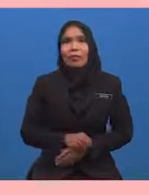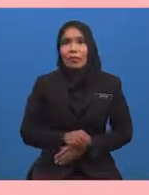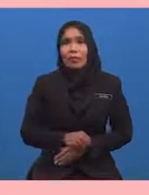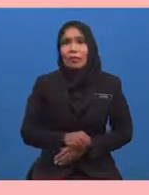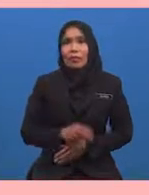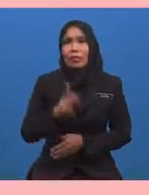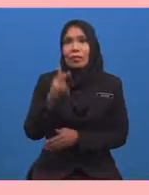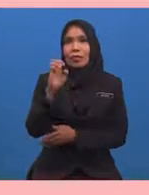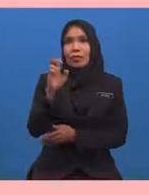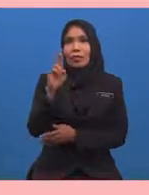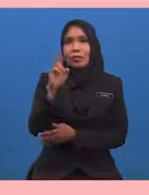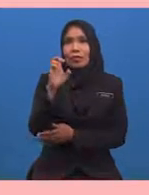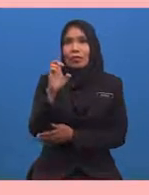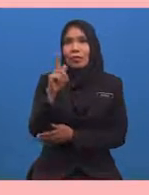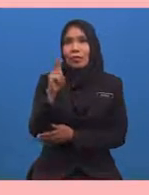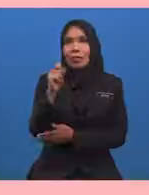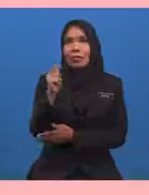pamah.